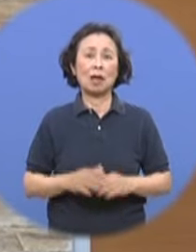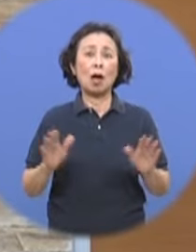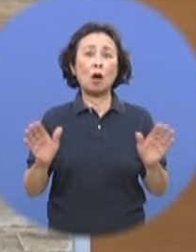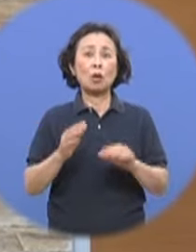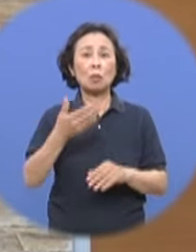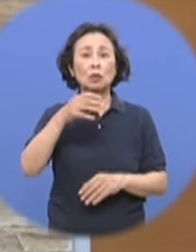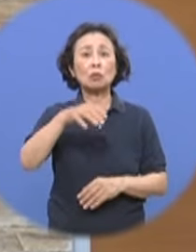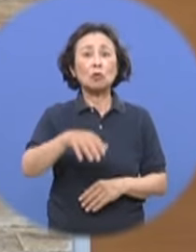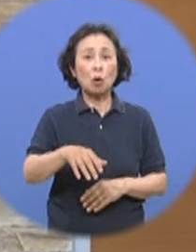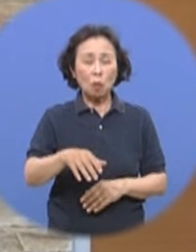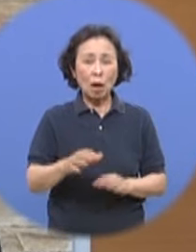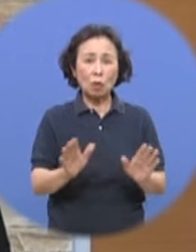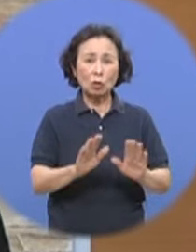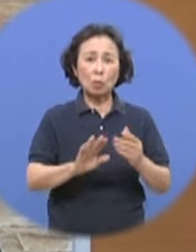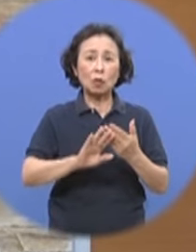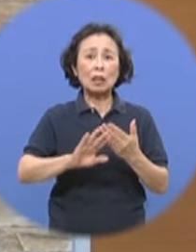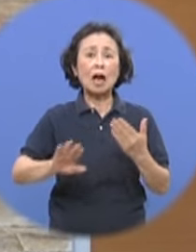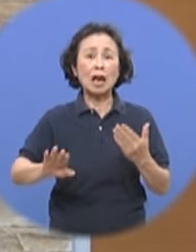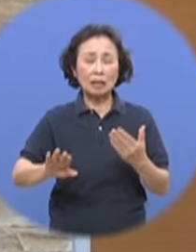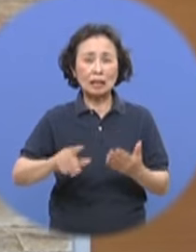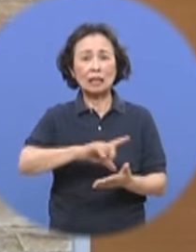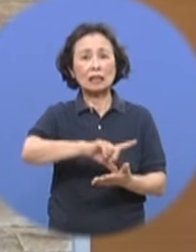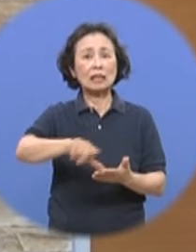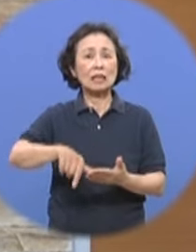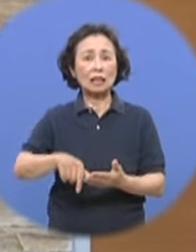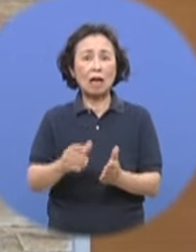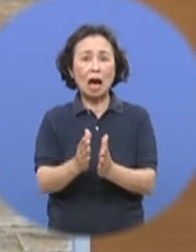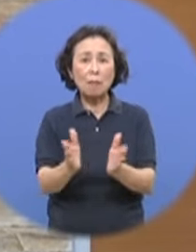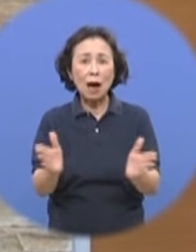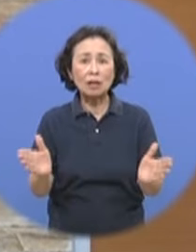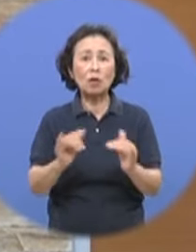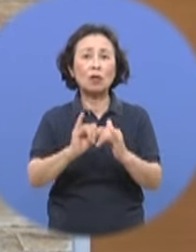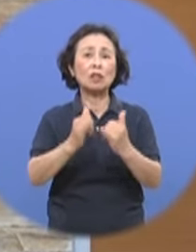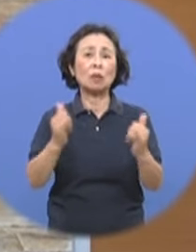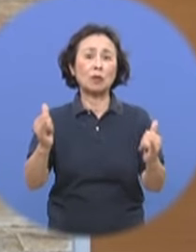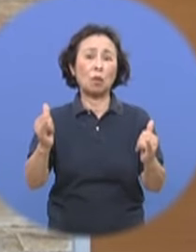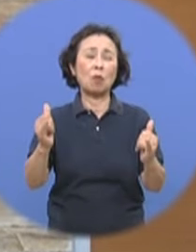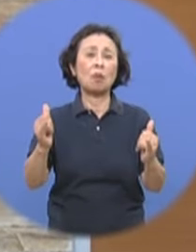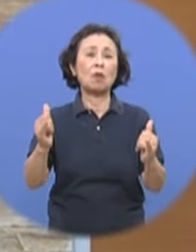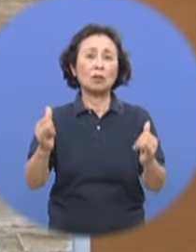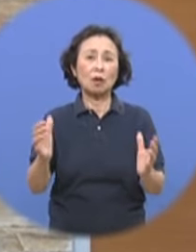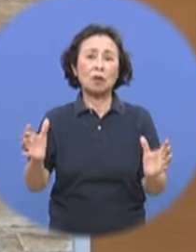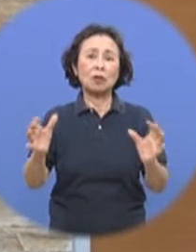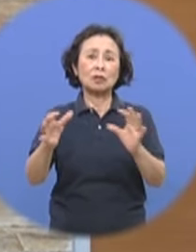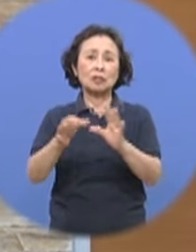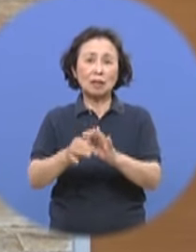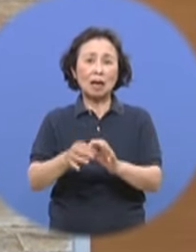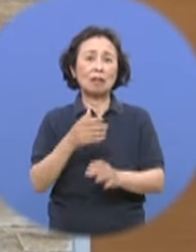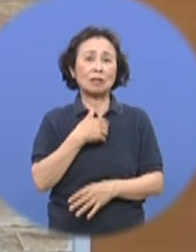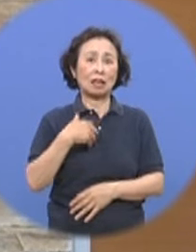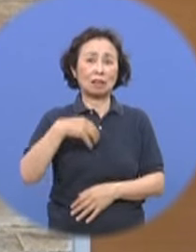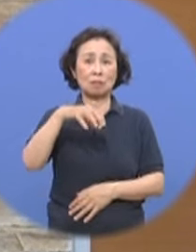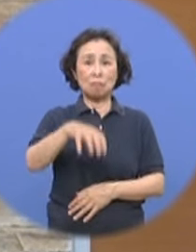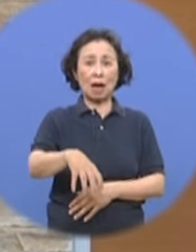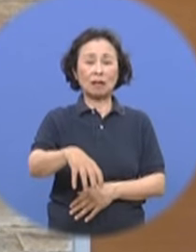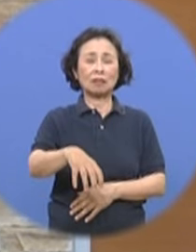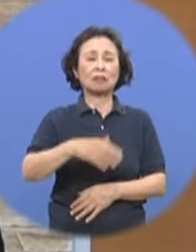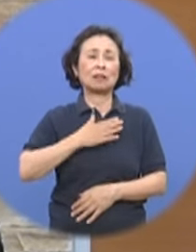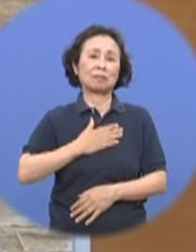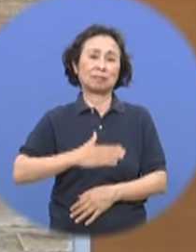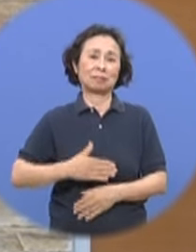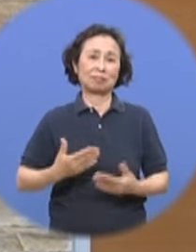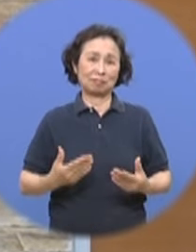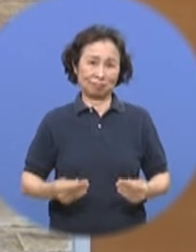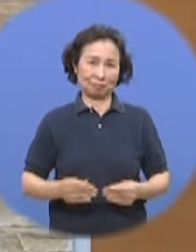は子どもだけでなく地域の幅広い世代の方々とつながることができる場だということを感じ